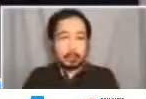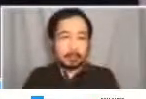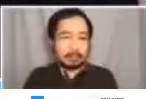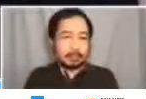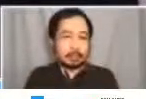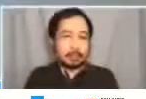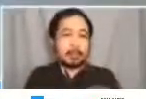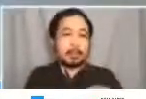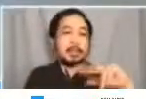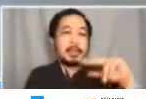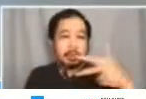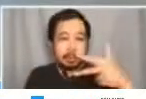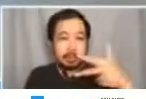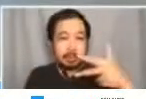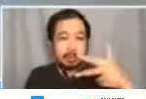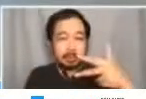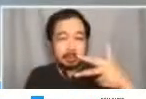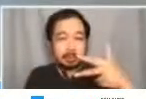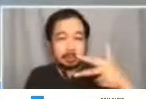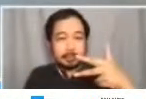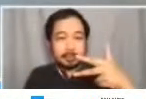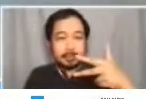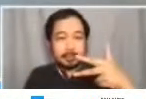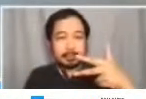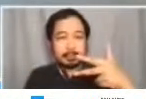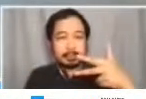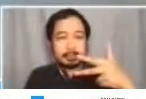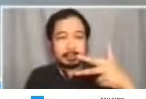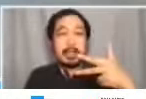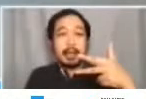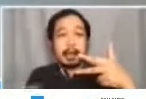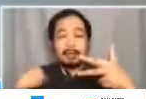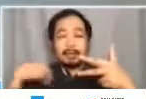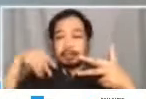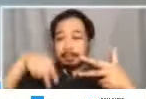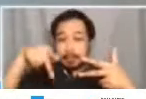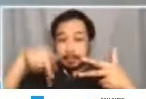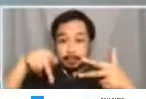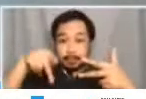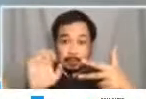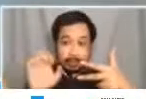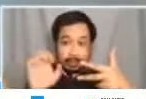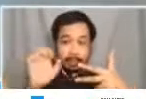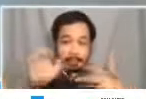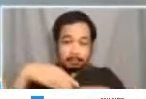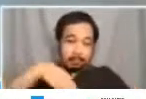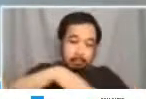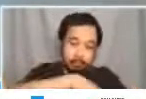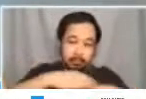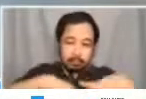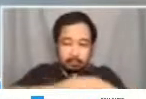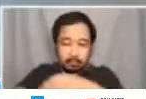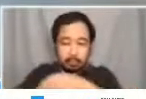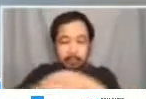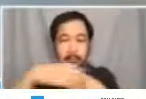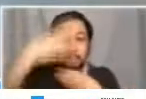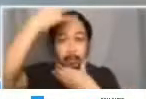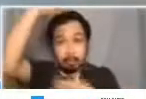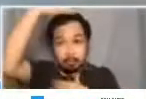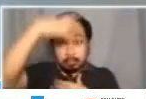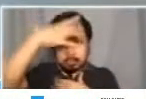Well, pag po canceled ang ating flights, hindi po mawawala ang value ng ating ticket.